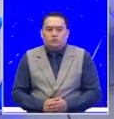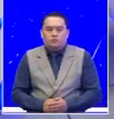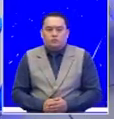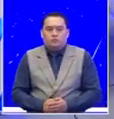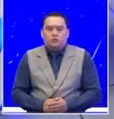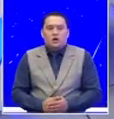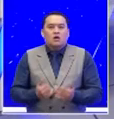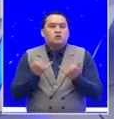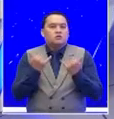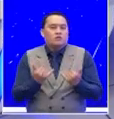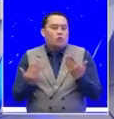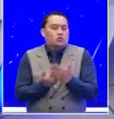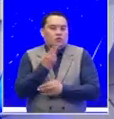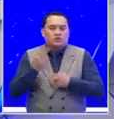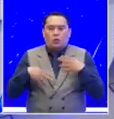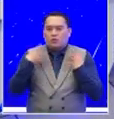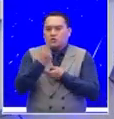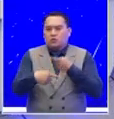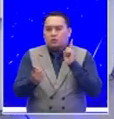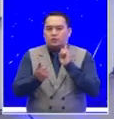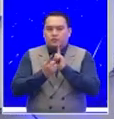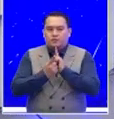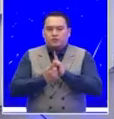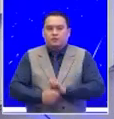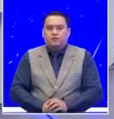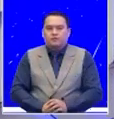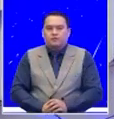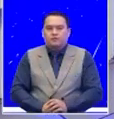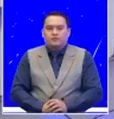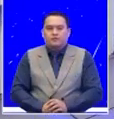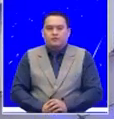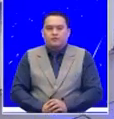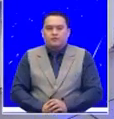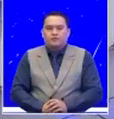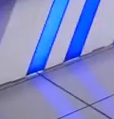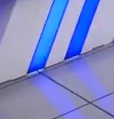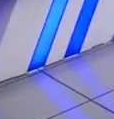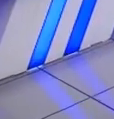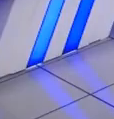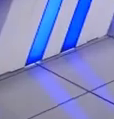Это вся информация уходящего дня. Спасибо за внимание и оставайтесь дома.